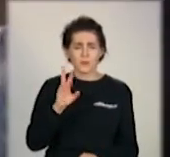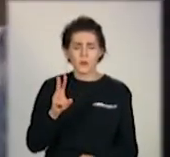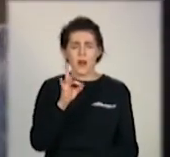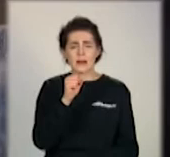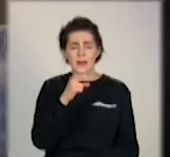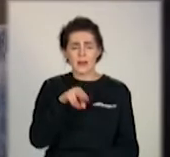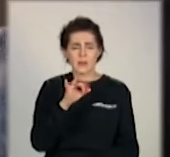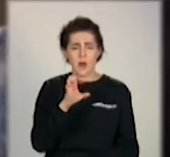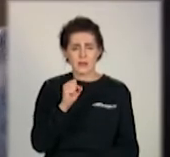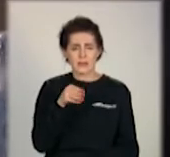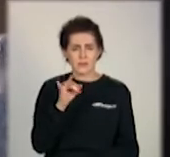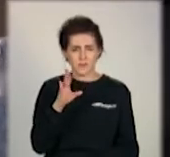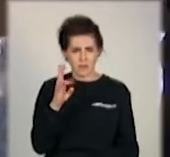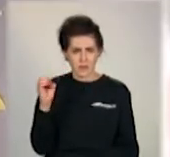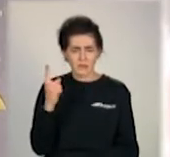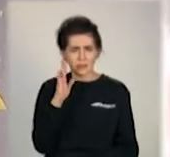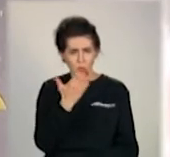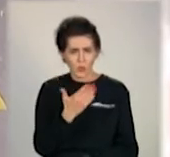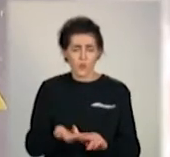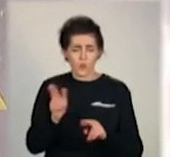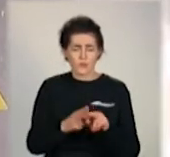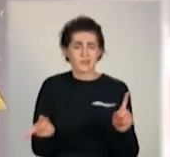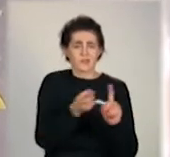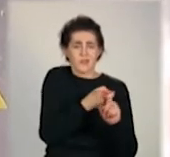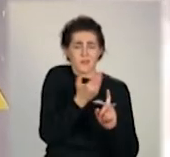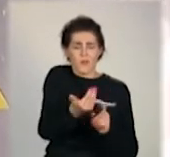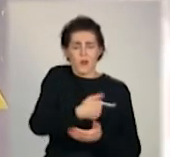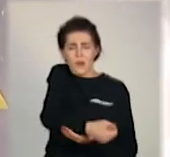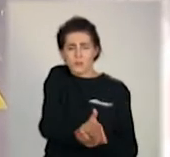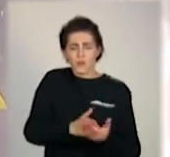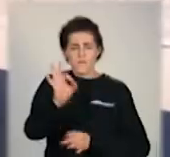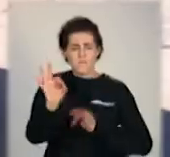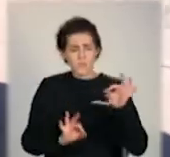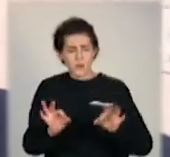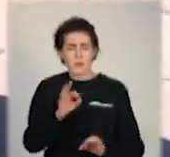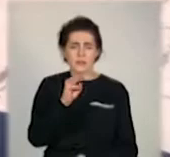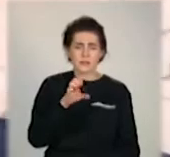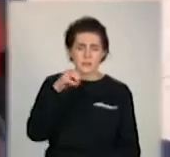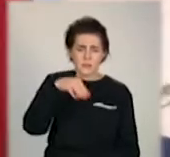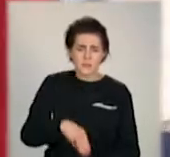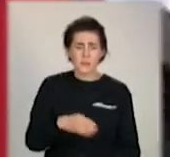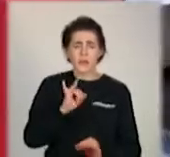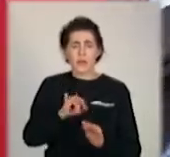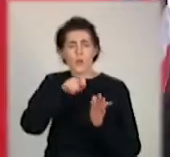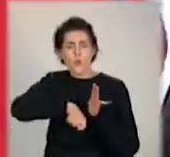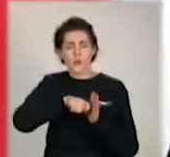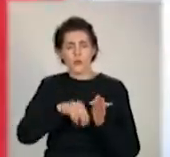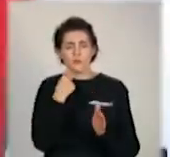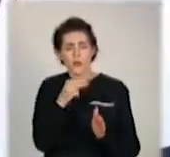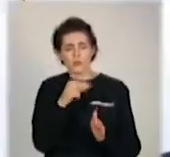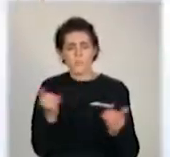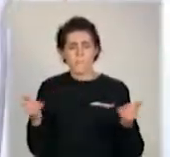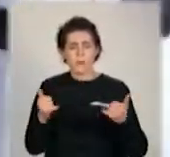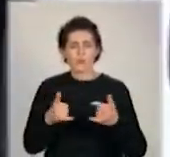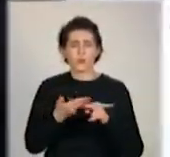радіоактивними джерелами. Такі речовини застосовують у приладах вимірювання, тестування та контролю якості